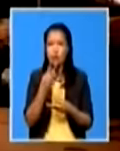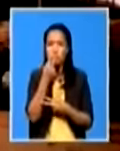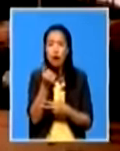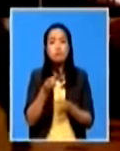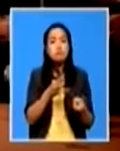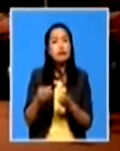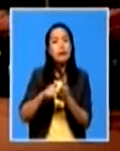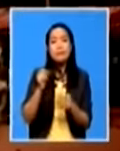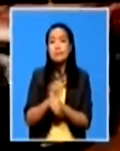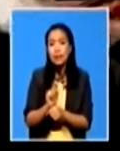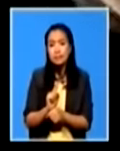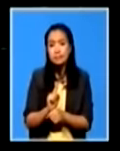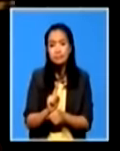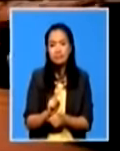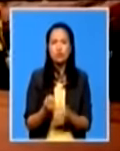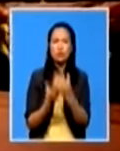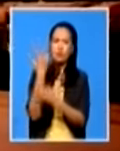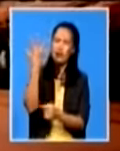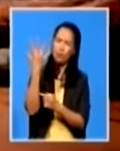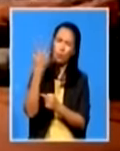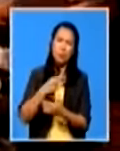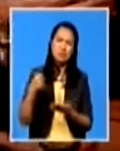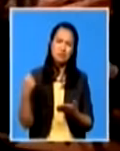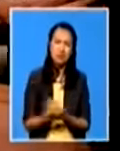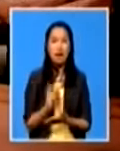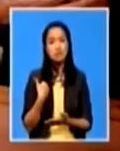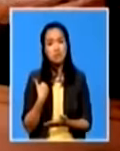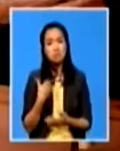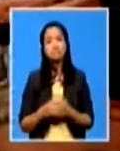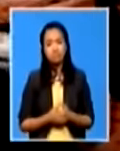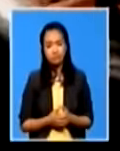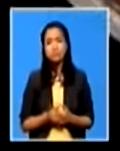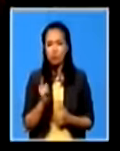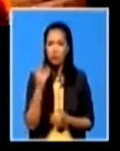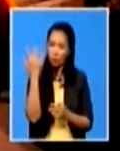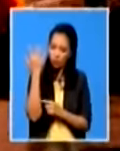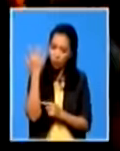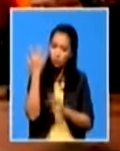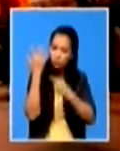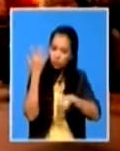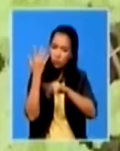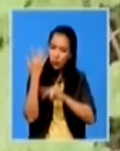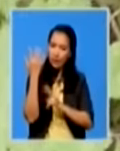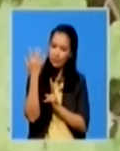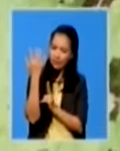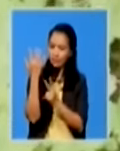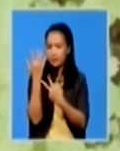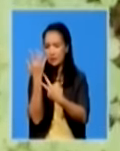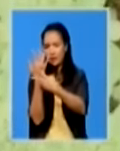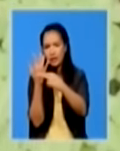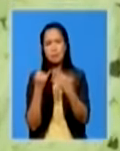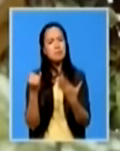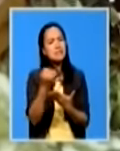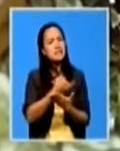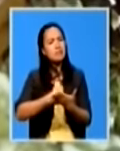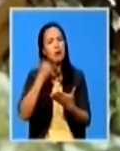ก้ได้ก็ต้องเปลี่ยนเส้นทางเสียได้ต้นไม้ถ้ามันแก้ไม่ได้มันก็ต้องใช้วิธีการดูแลการตัดต้นไม้มีการตัดแต่งให้มีศิลปะบ้างนะ